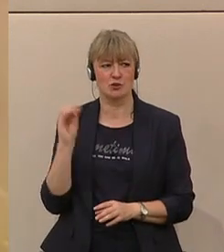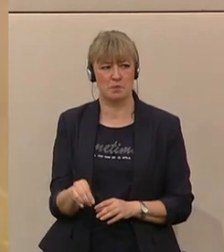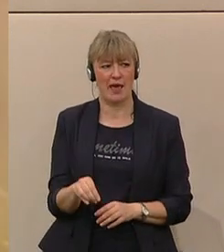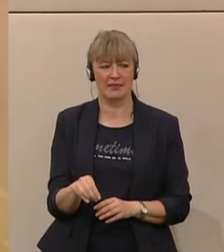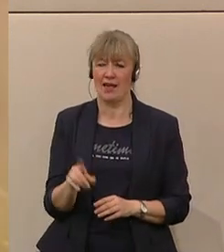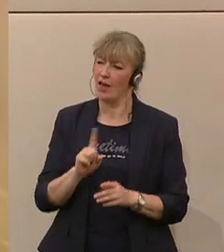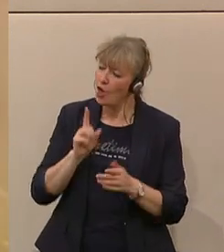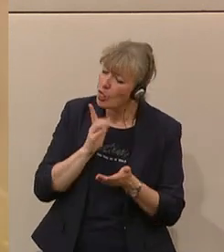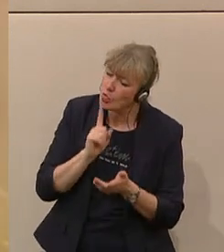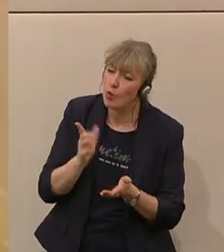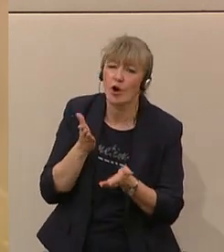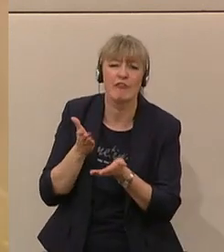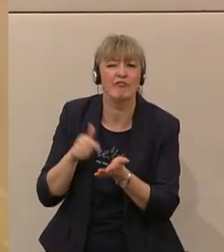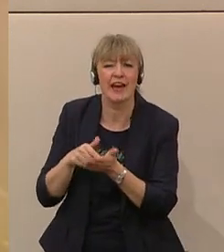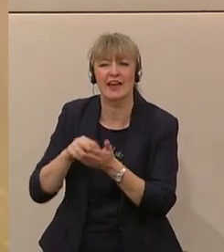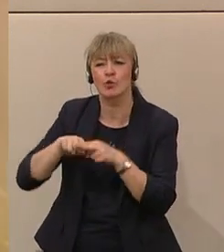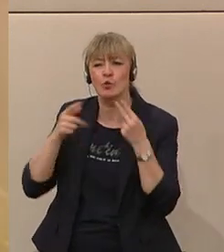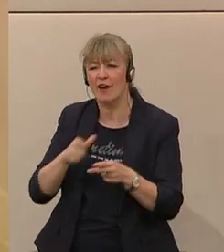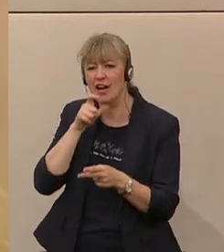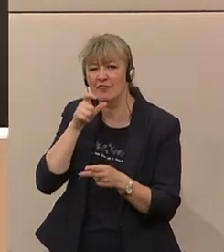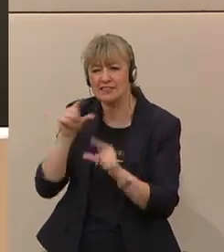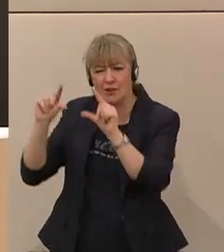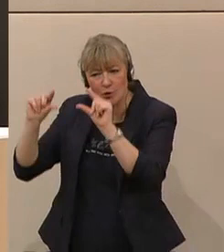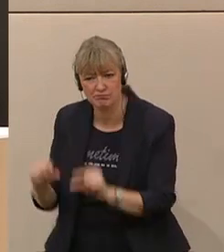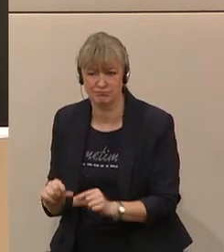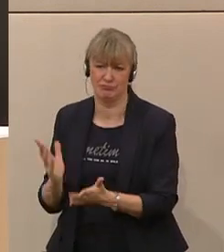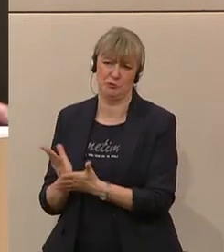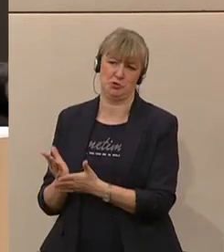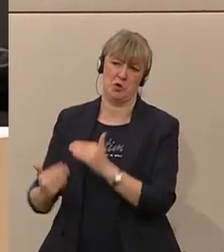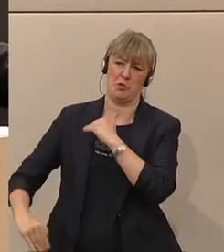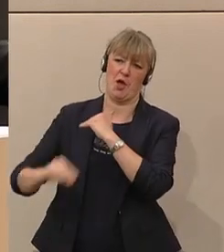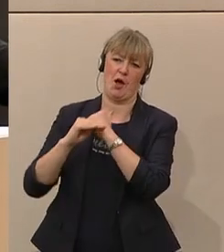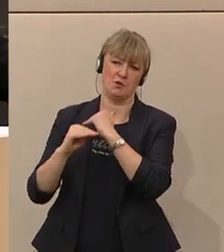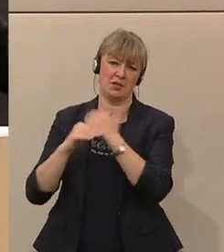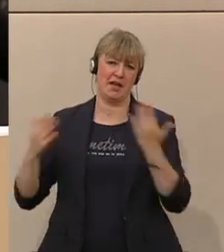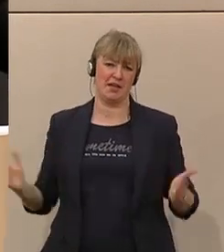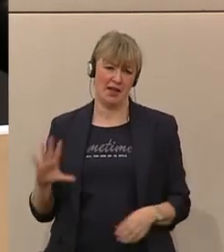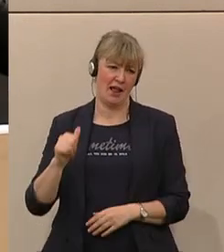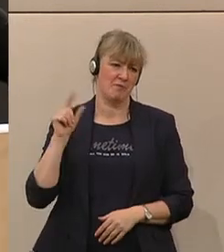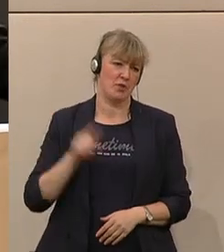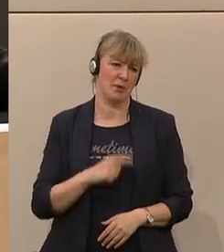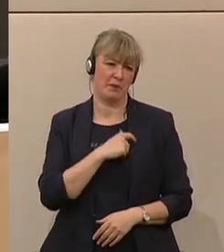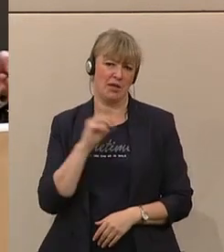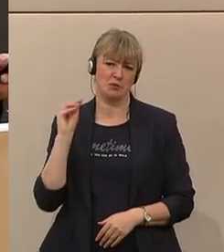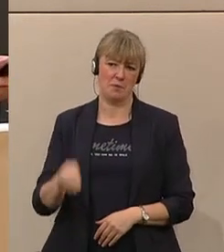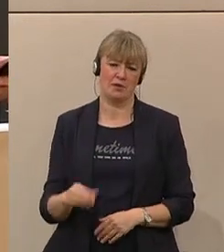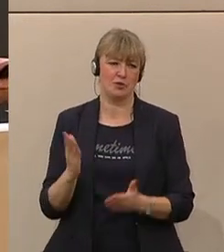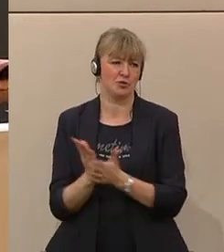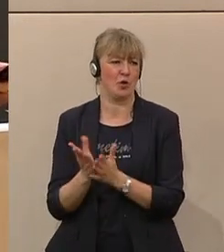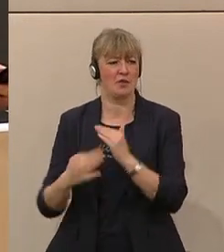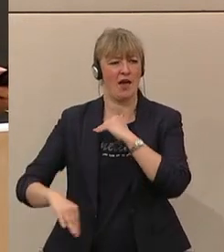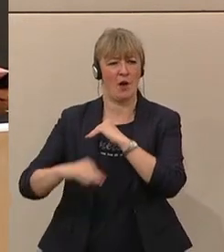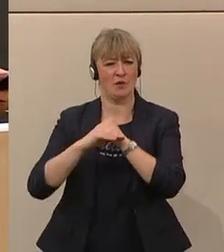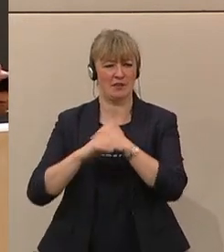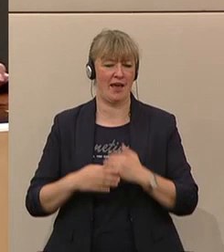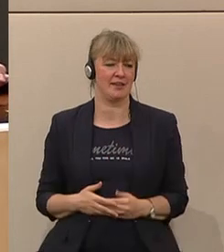nur durch die Ersparnisse bei der Unfallversicherung schon wieder herinnen. In 11 Monaten ist die Parteispende schon wieder herinnen.